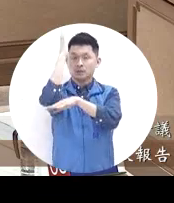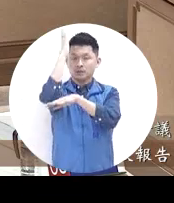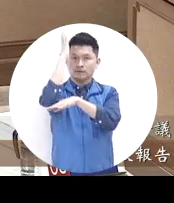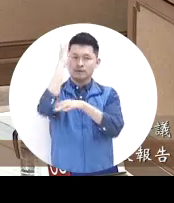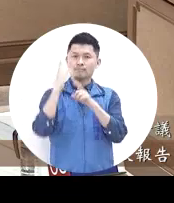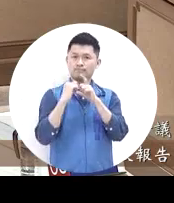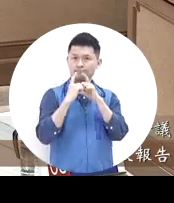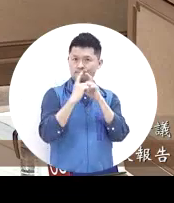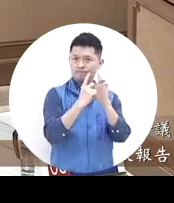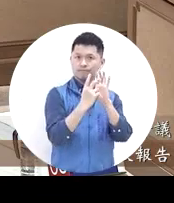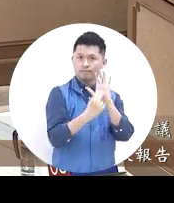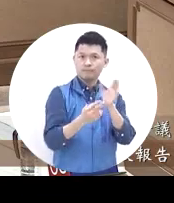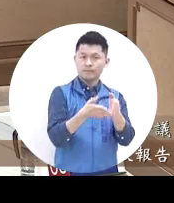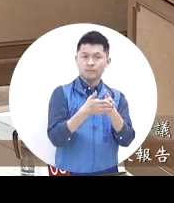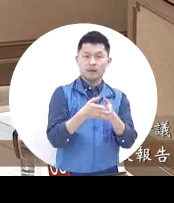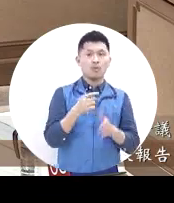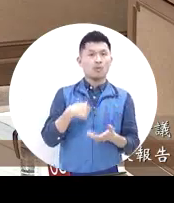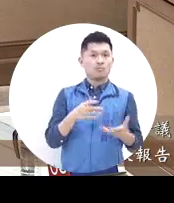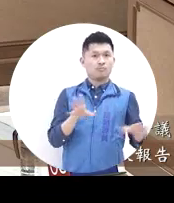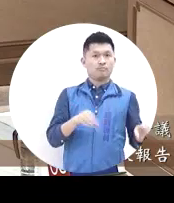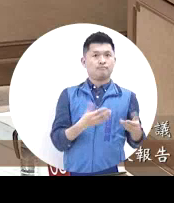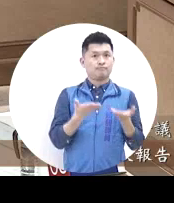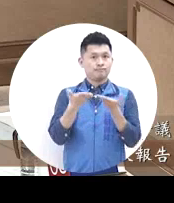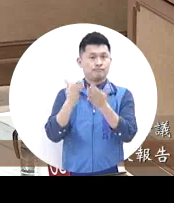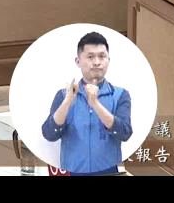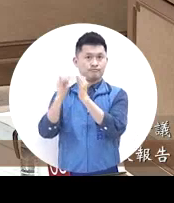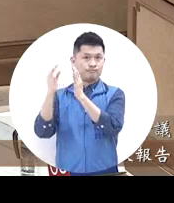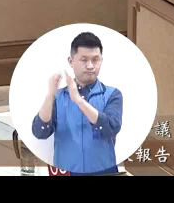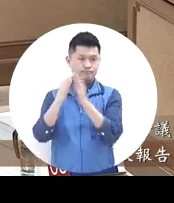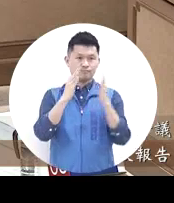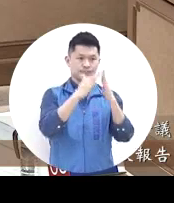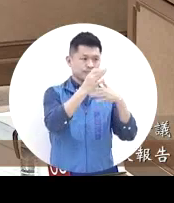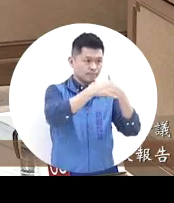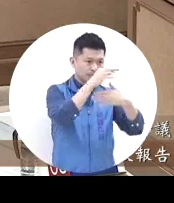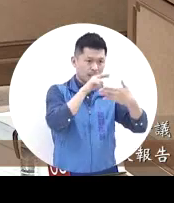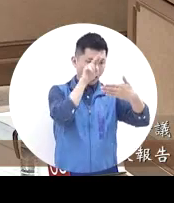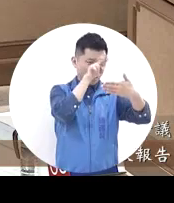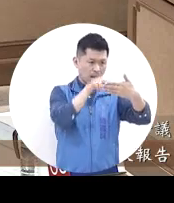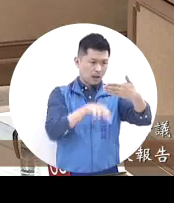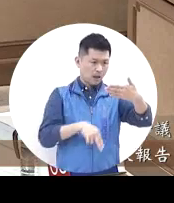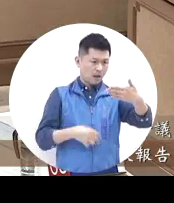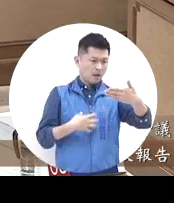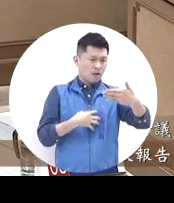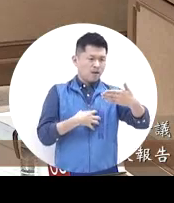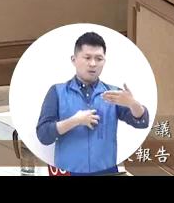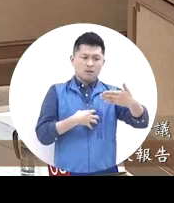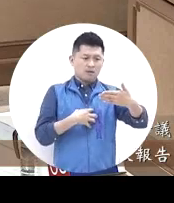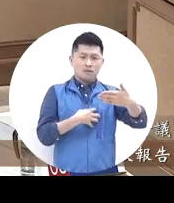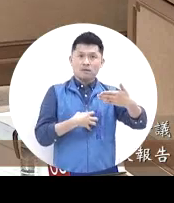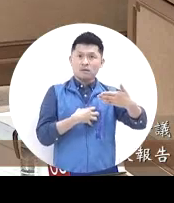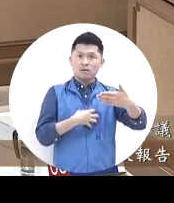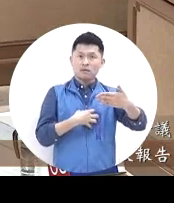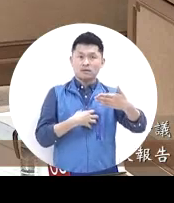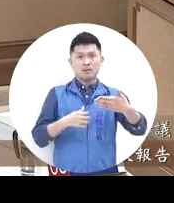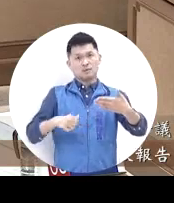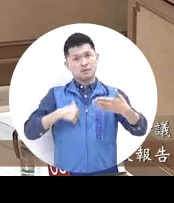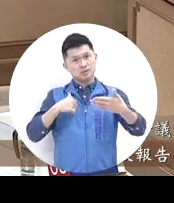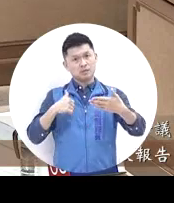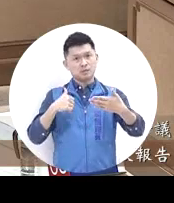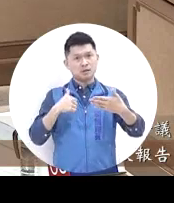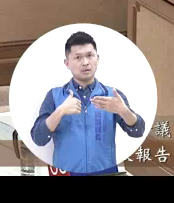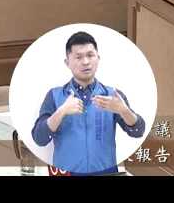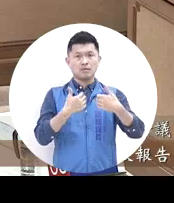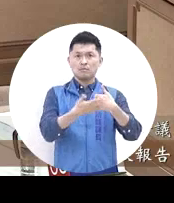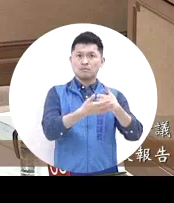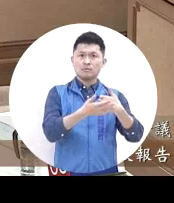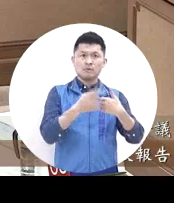会交给社会局啊，因为我们很多家属看着信息以后，觉得这个跟实际上他们所受的